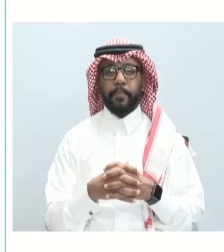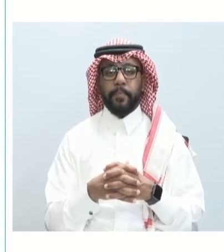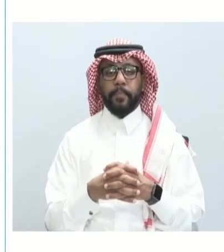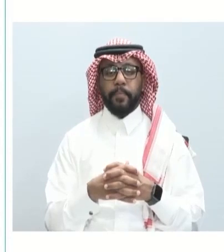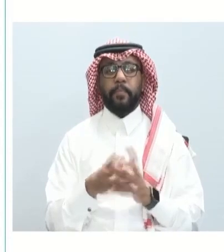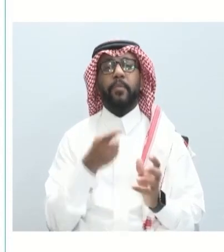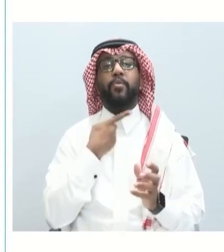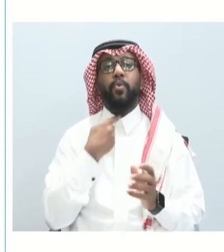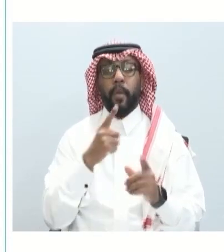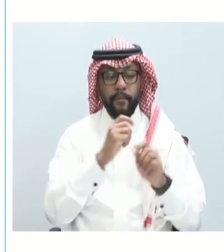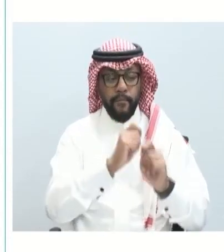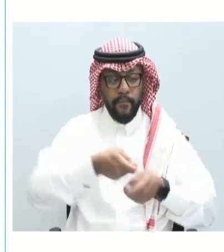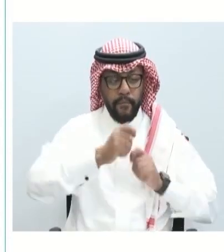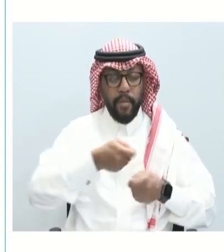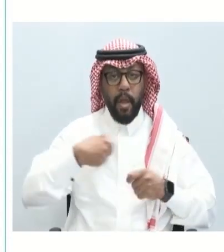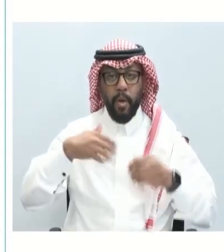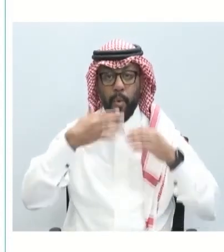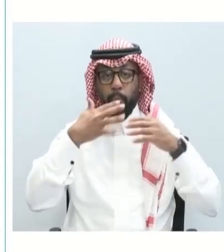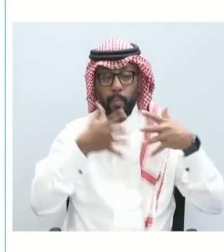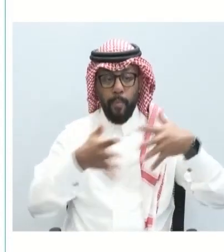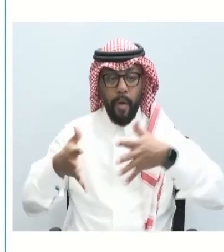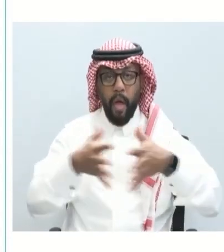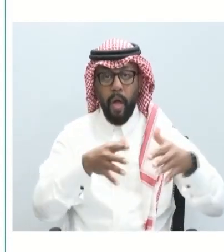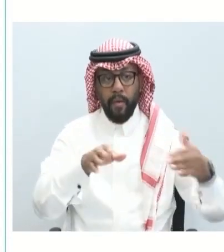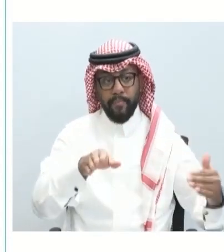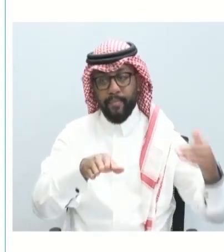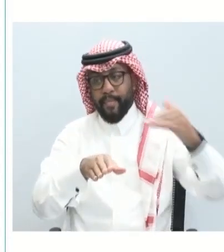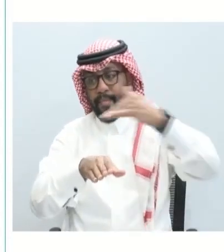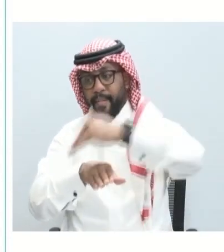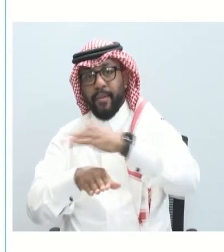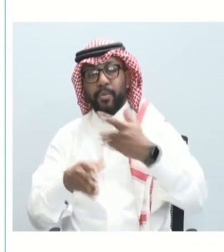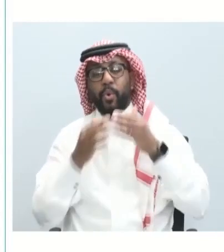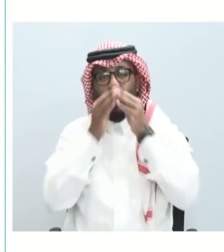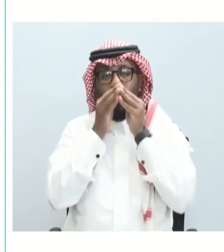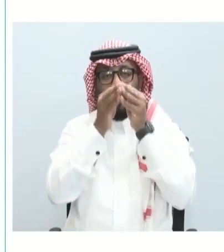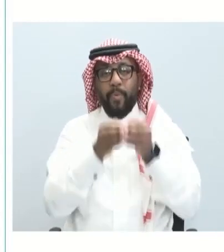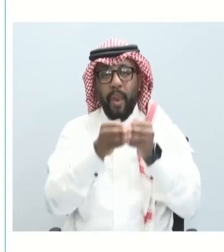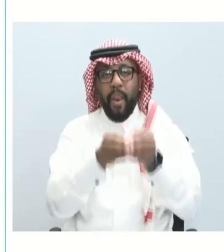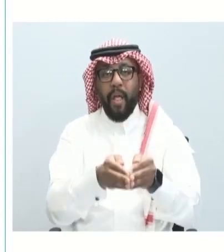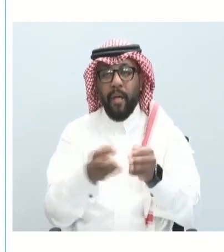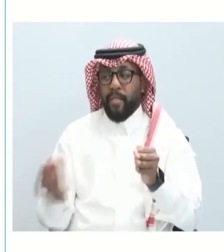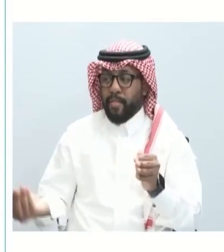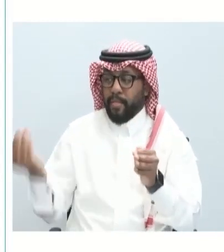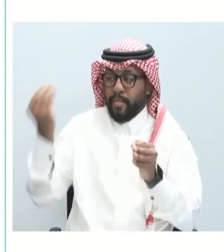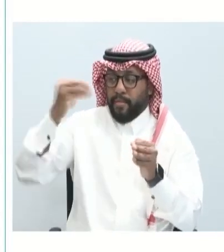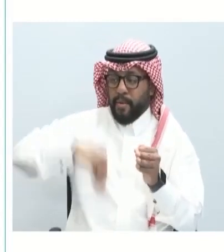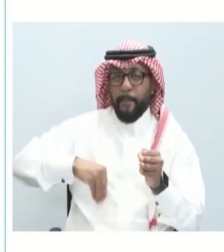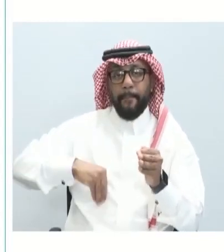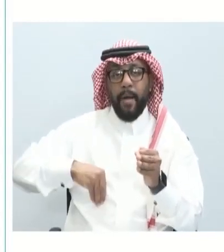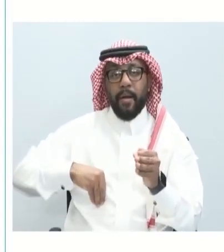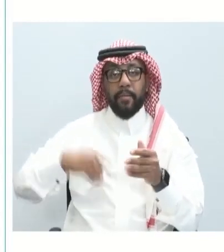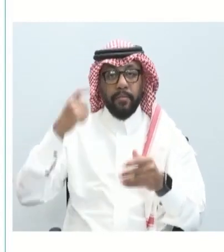اراد الفلاح ان يعبر النهر الى الضفه الاخرى في قارب صغير وياخذ معه الثلاثه لكنه